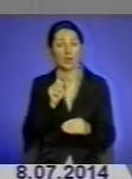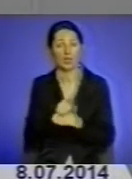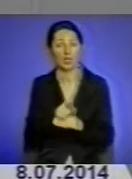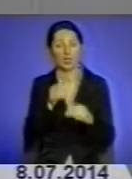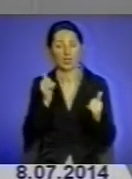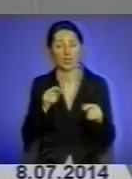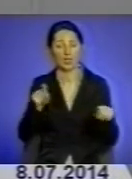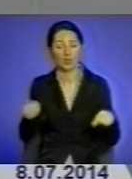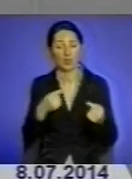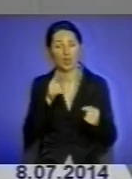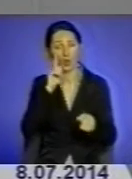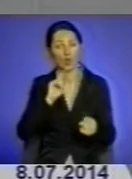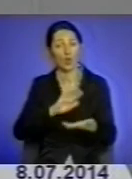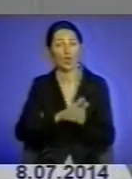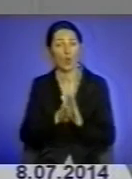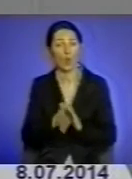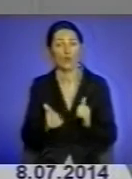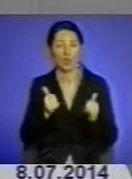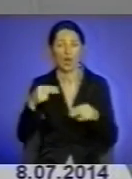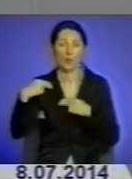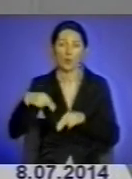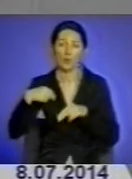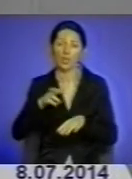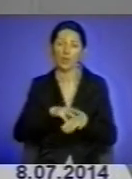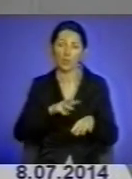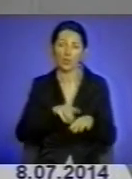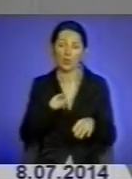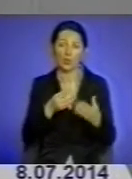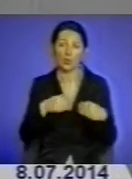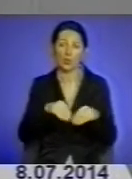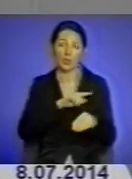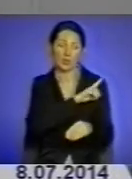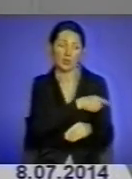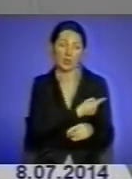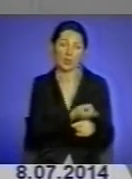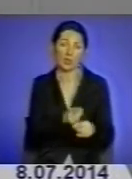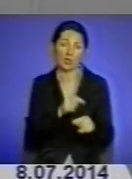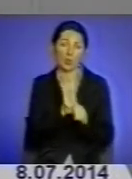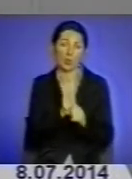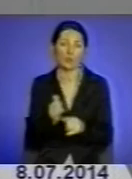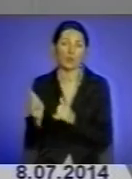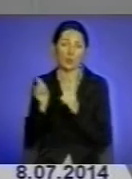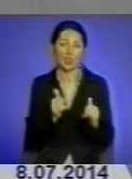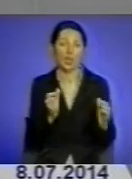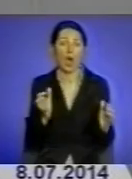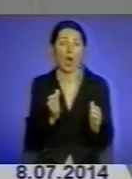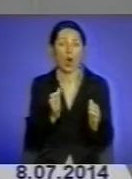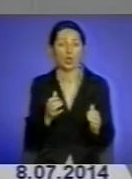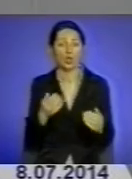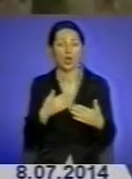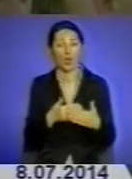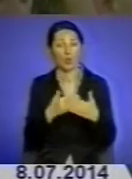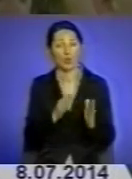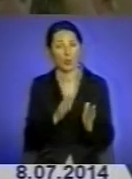дійсно створити комфортні умови для працівників міліції. Я думаю, спільними силами ми це зробимо. Ну і забезпечення охорони громадського порядку, розкриття